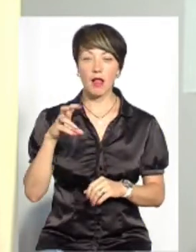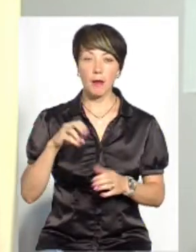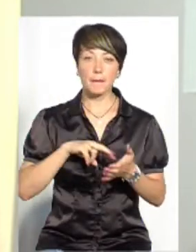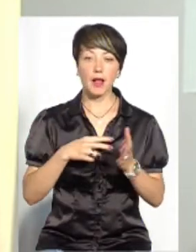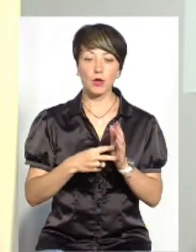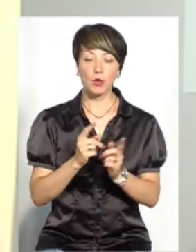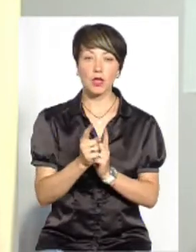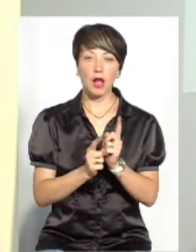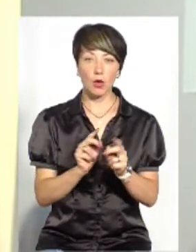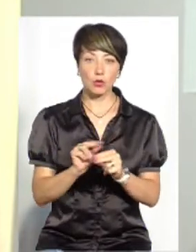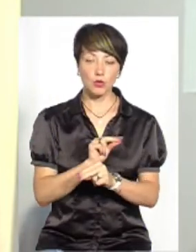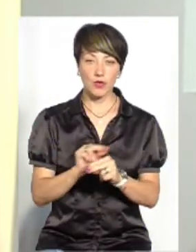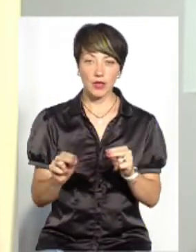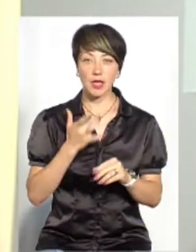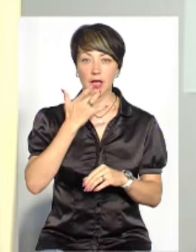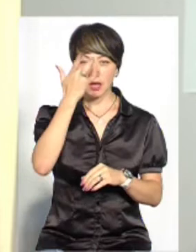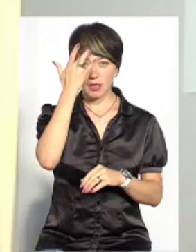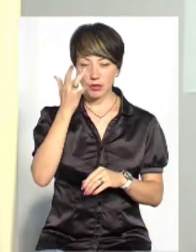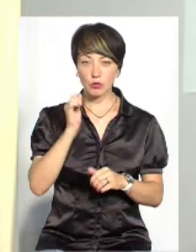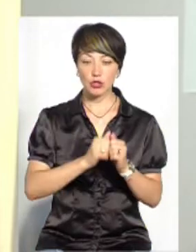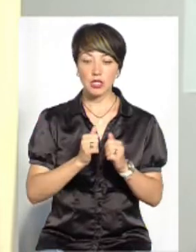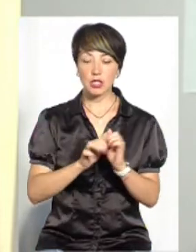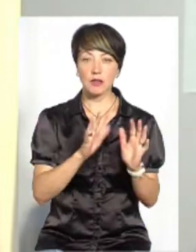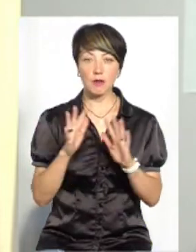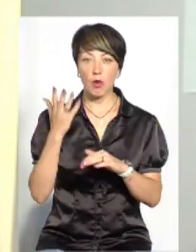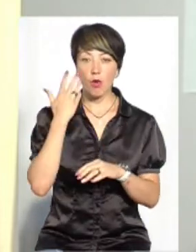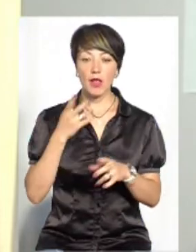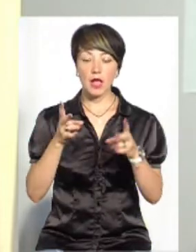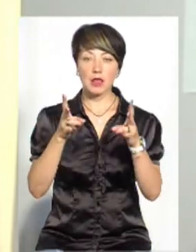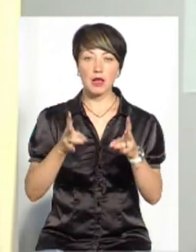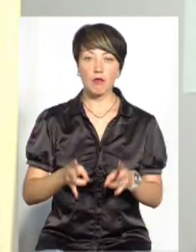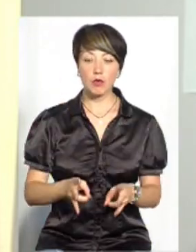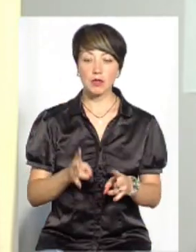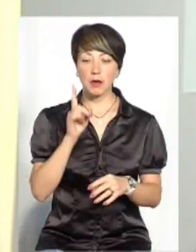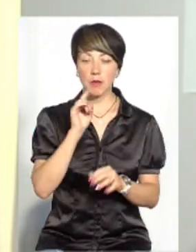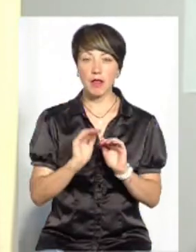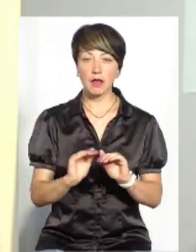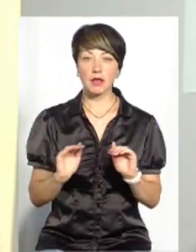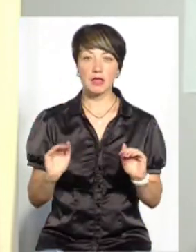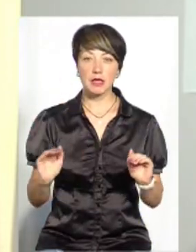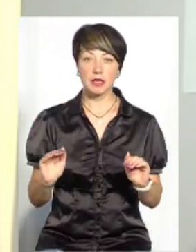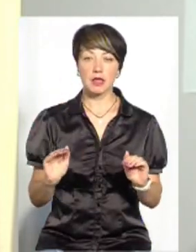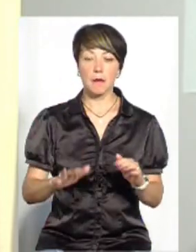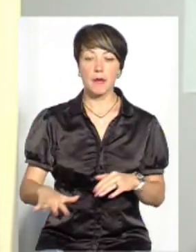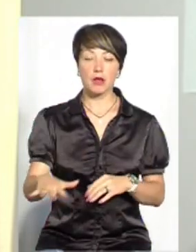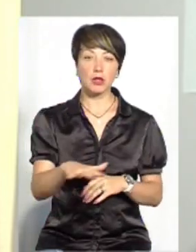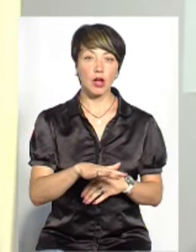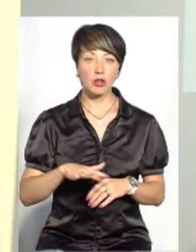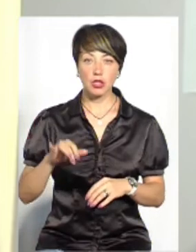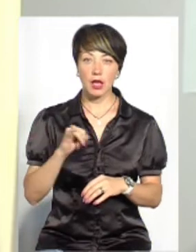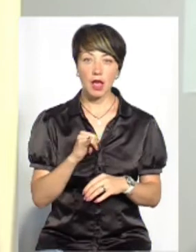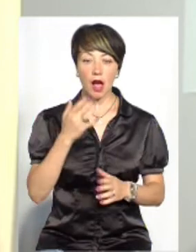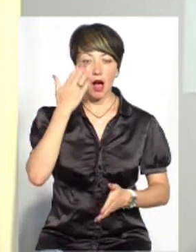планують реконструювати. Літком почастішали випадки, коли травмуються маленькі відвідувачі дитячих майданчиків